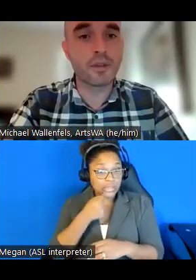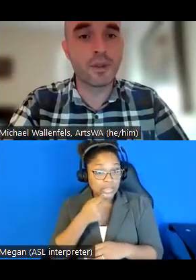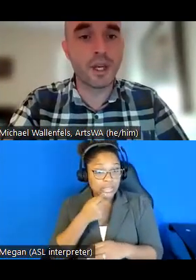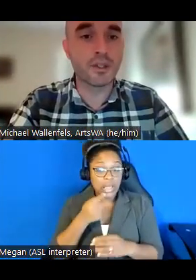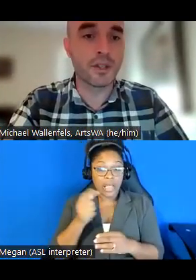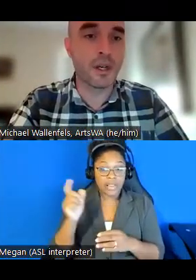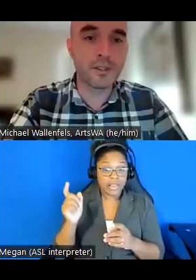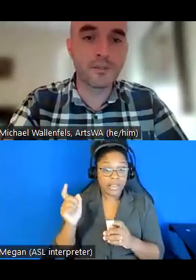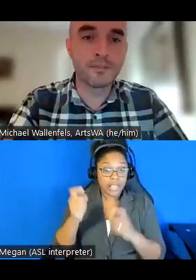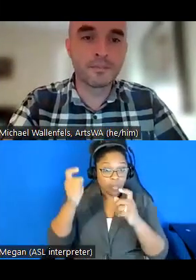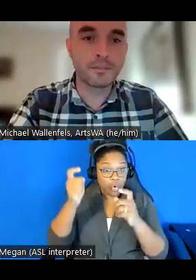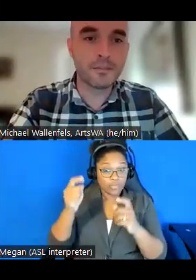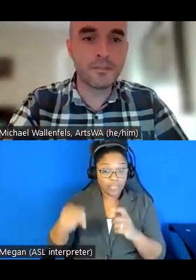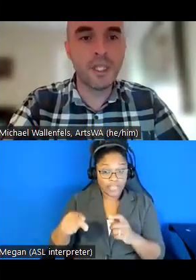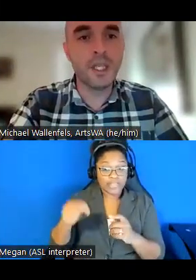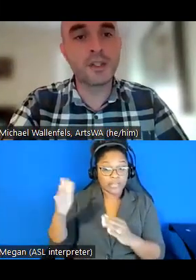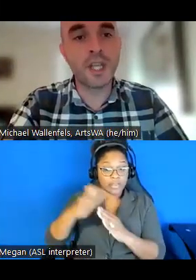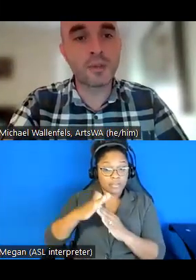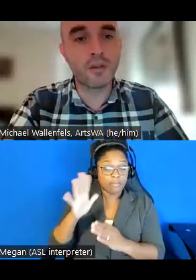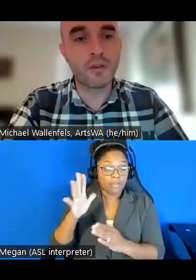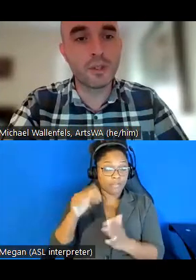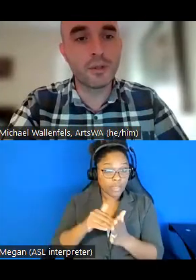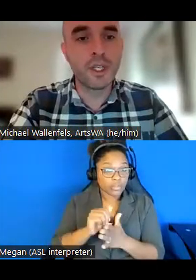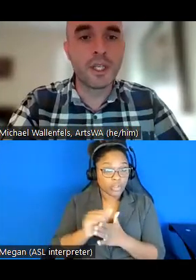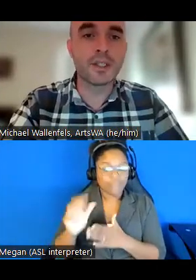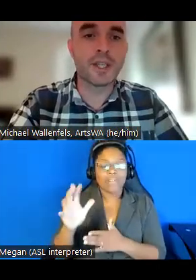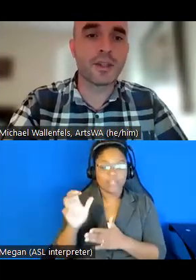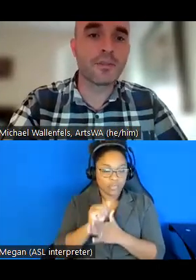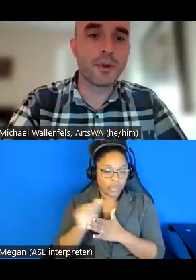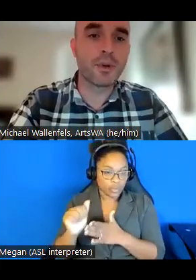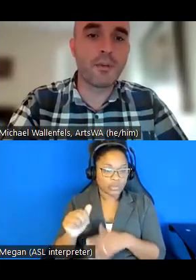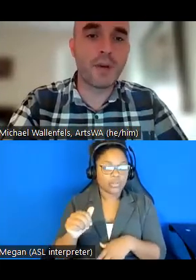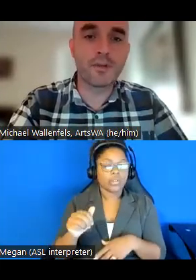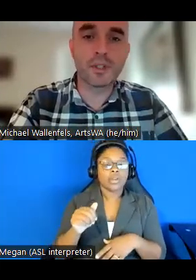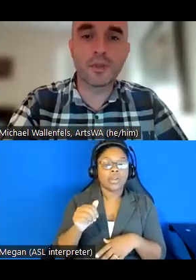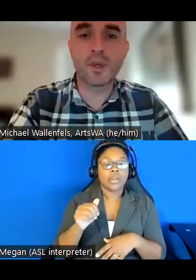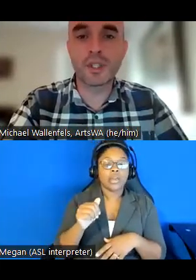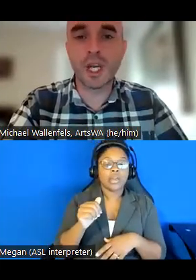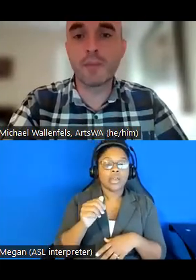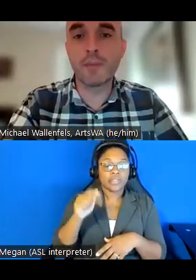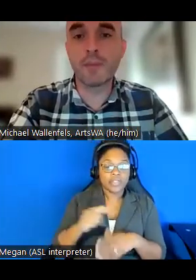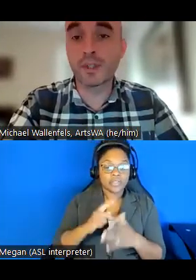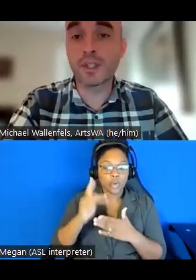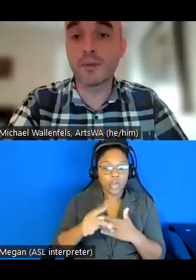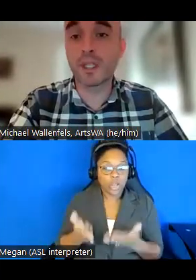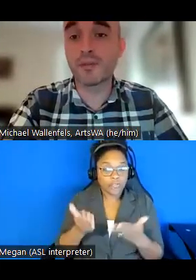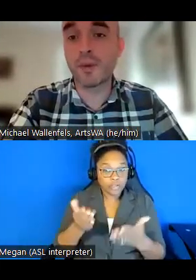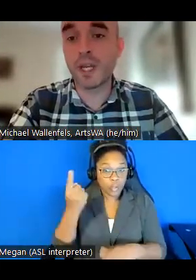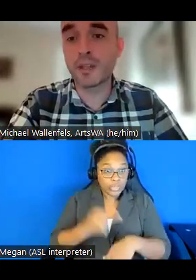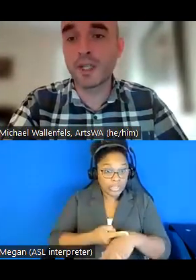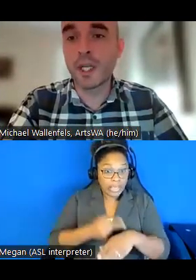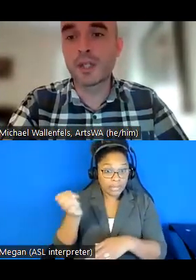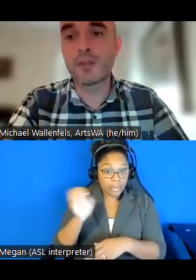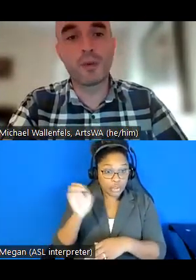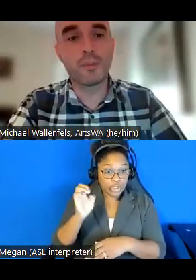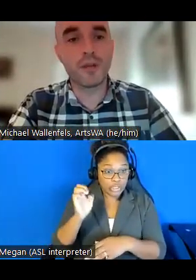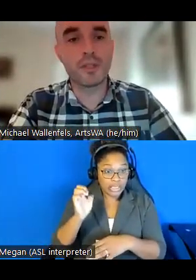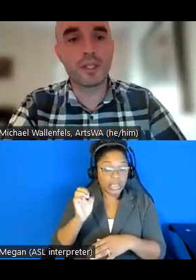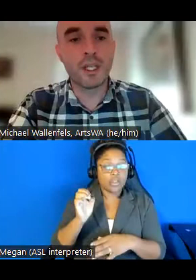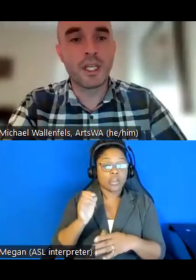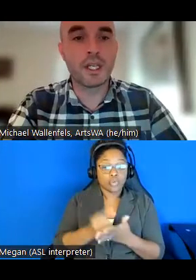여기에 이게 최대 지급액이 50만 불이에요. 이 프로그램이